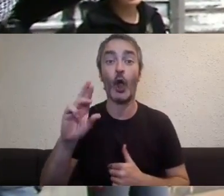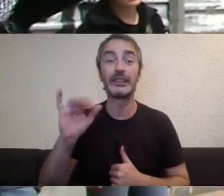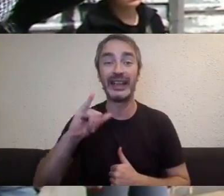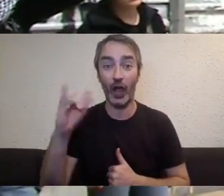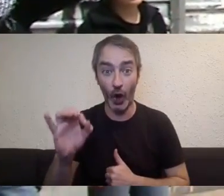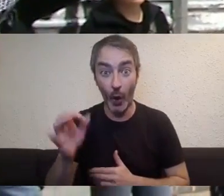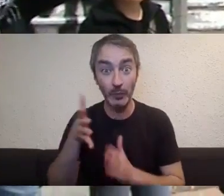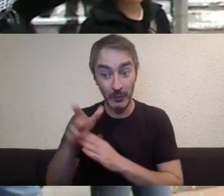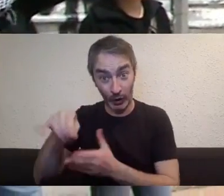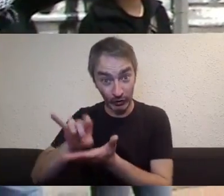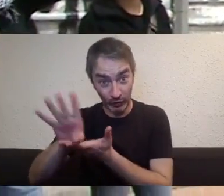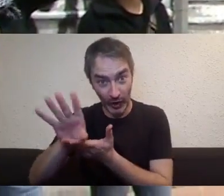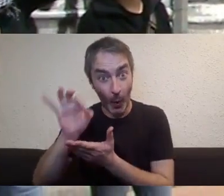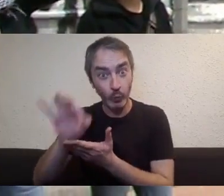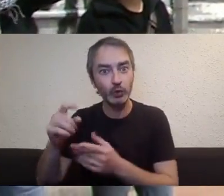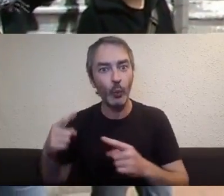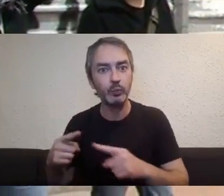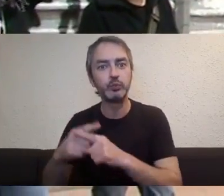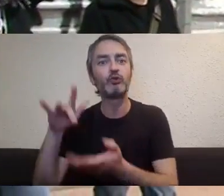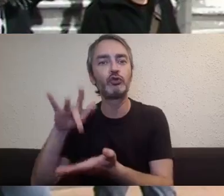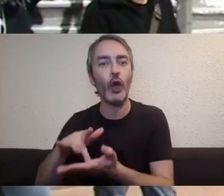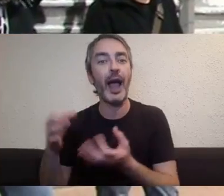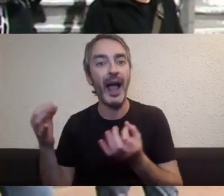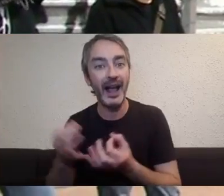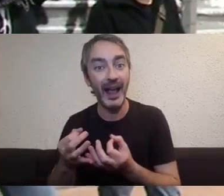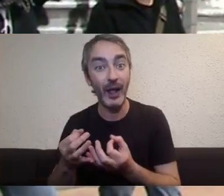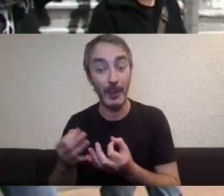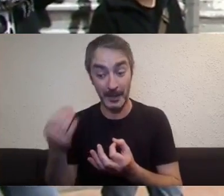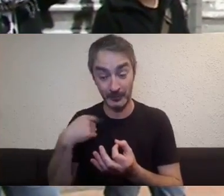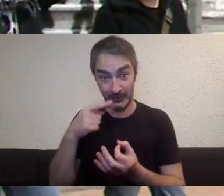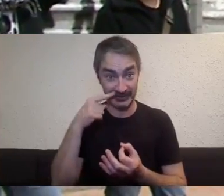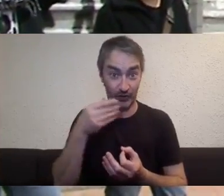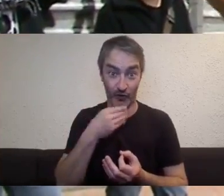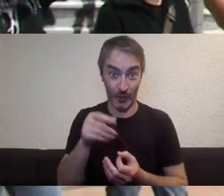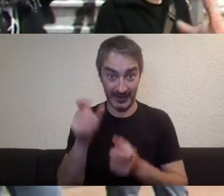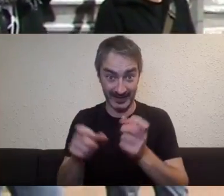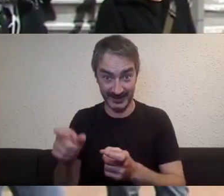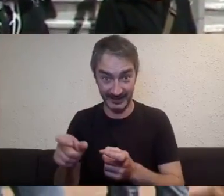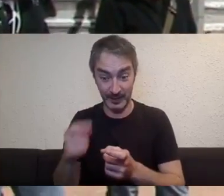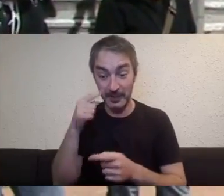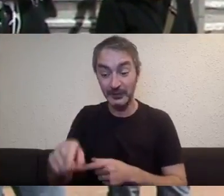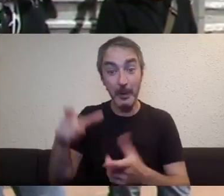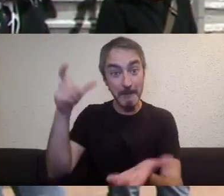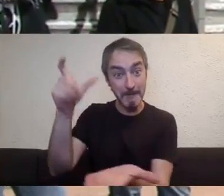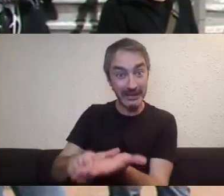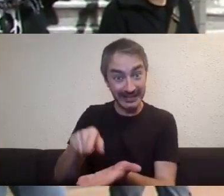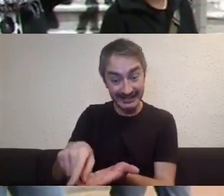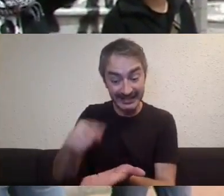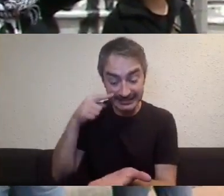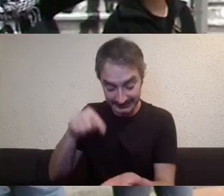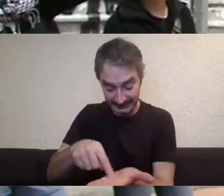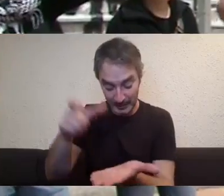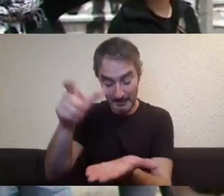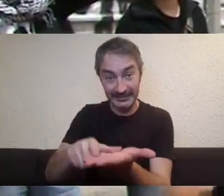més interessants, tot i que fos del Cortijo, perquè quan hi va haver desallotjament just va coincidir amb que tots els crios